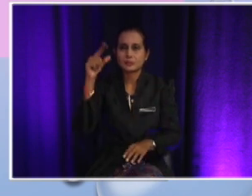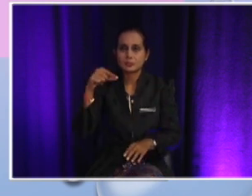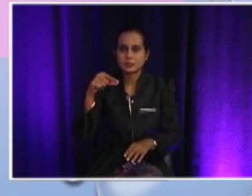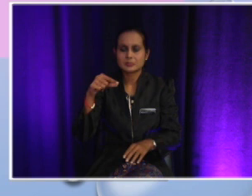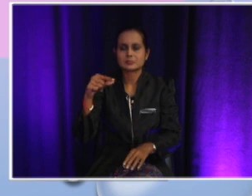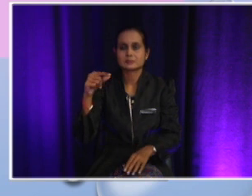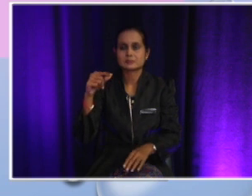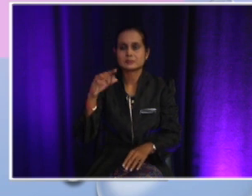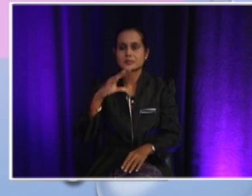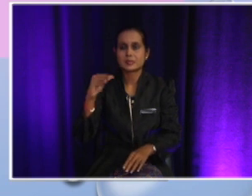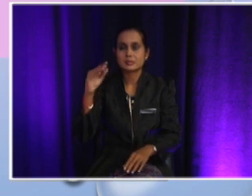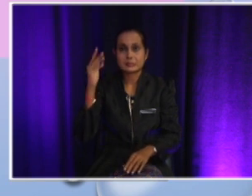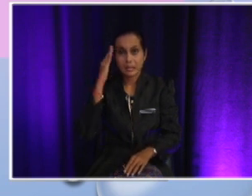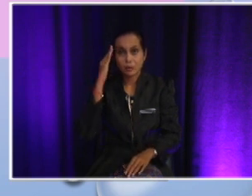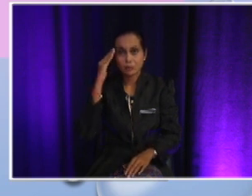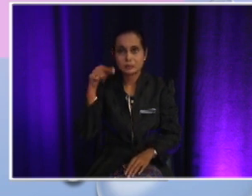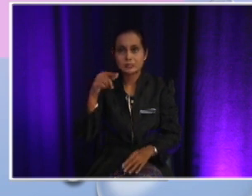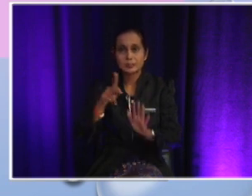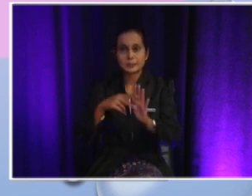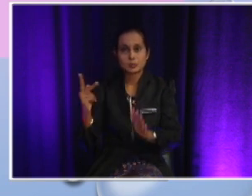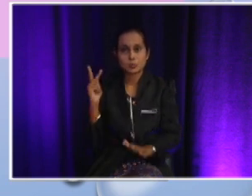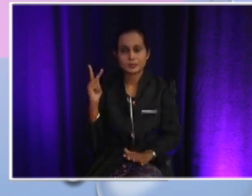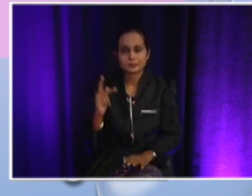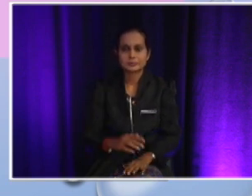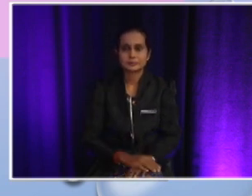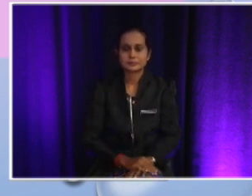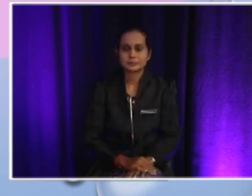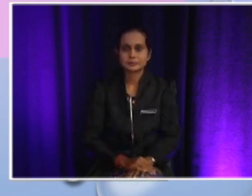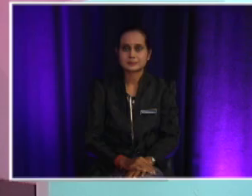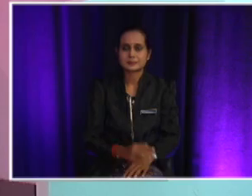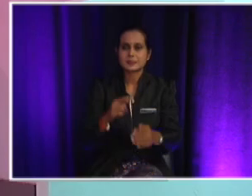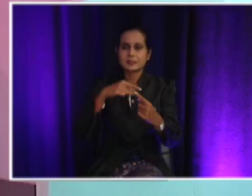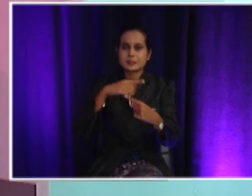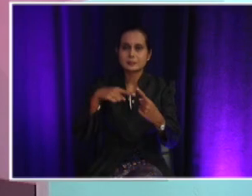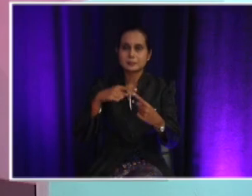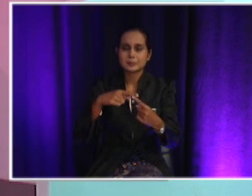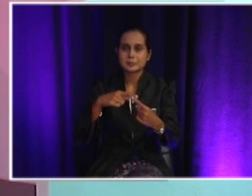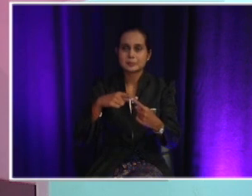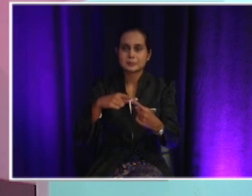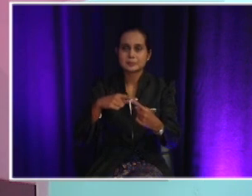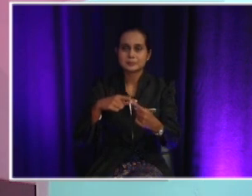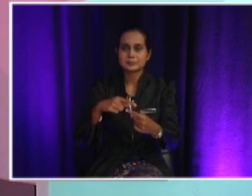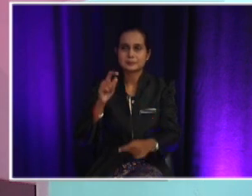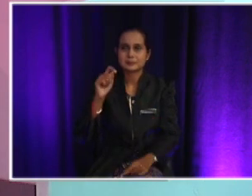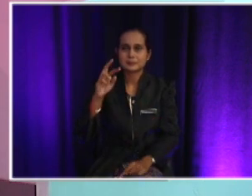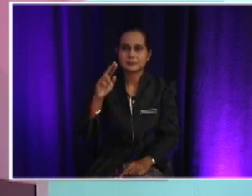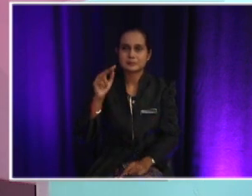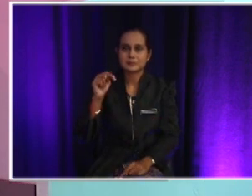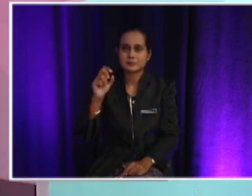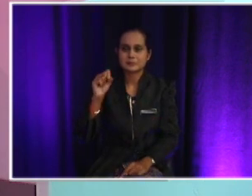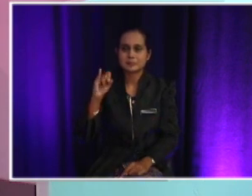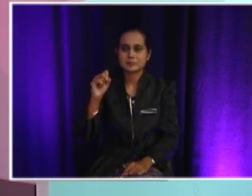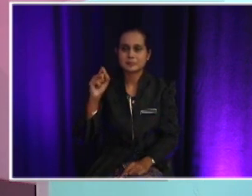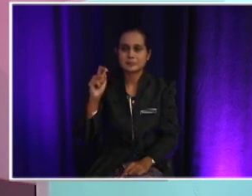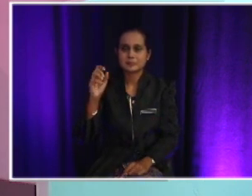kita sedia maklum dia adalah penguat kan. Okey. Tapi di sini okey, apabila transistor berkendali sebagai suis